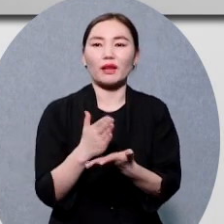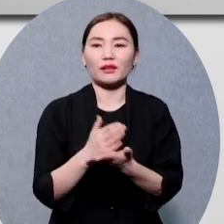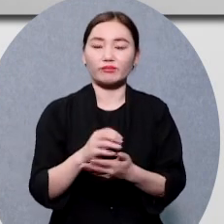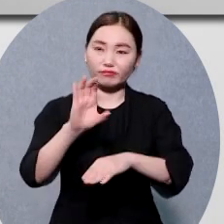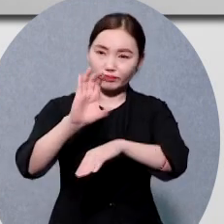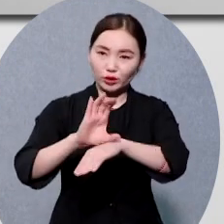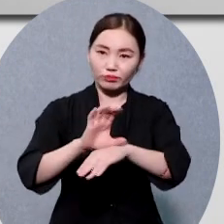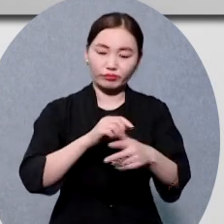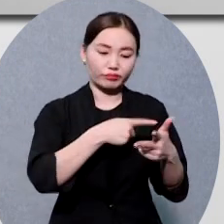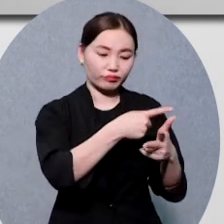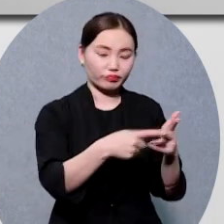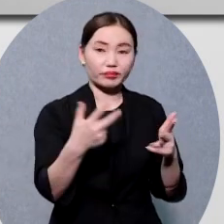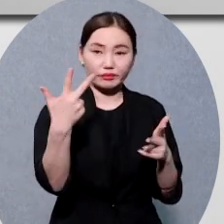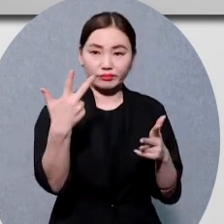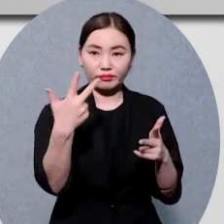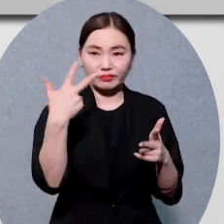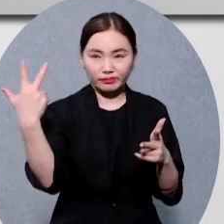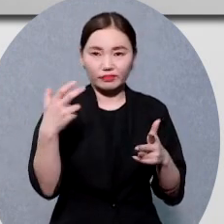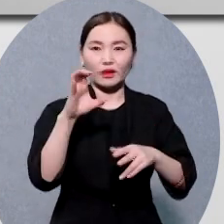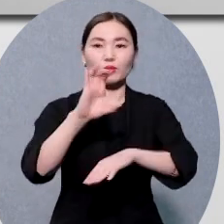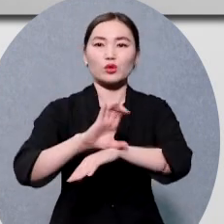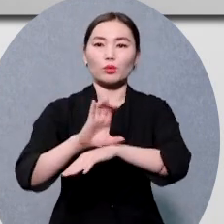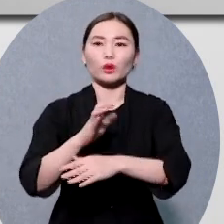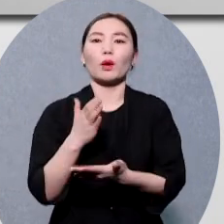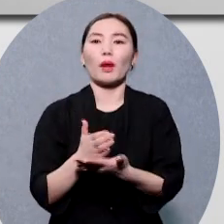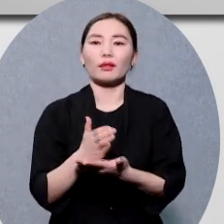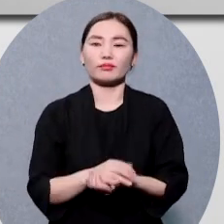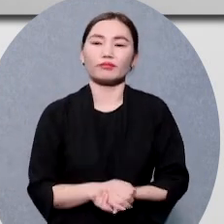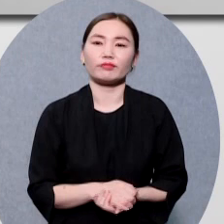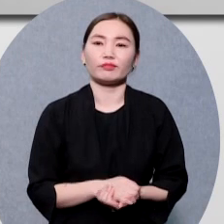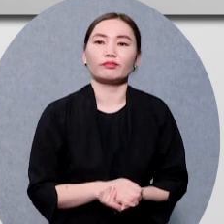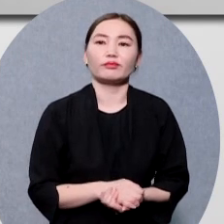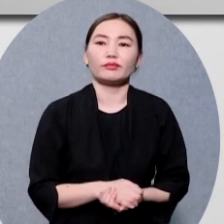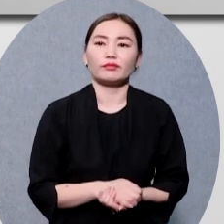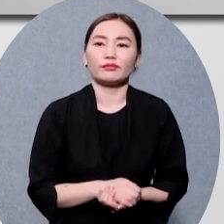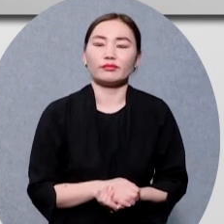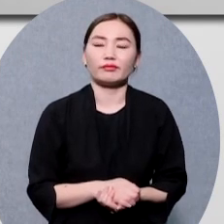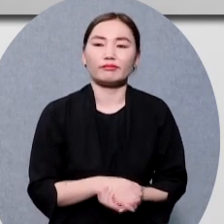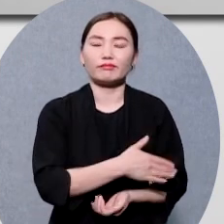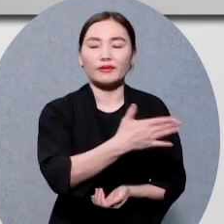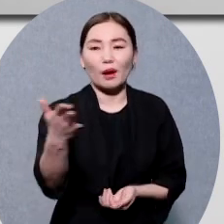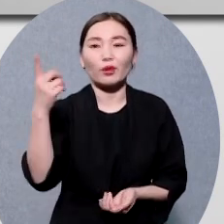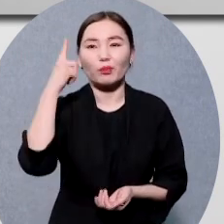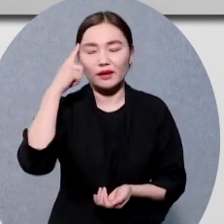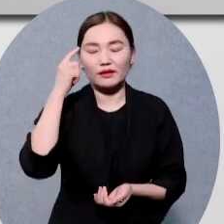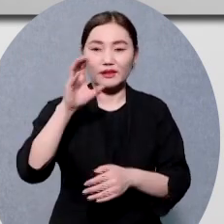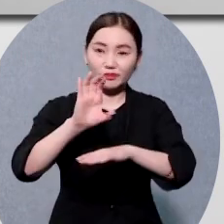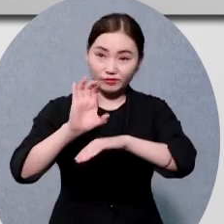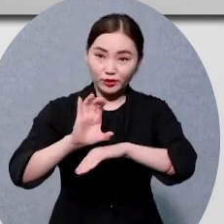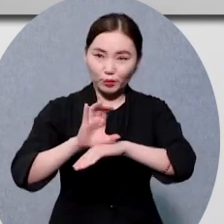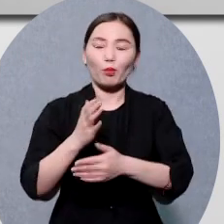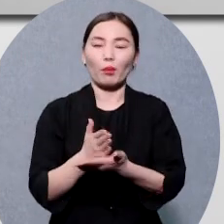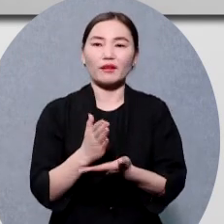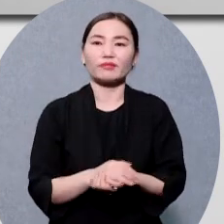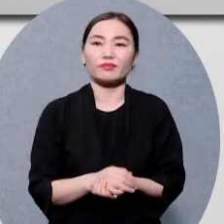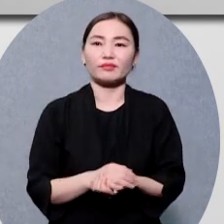байна. За одоогийн Төв аймагт байдаг юм сүмүүд байж сүм байна. Тэгэхээр зэрэг энэ гурван сүм бол одоо та нарын мэддэг